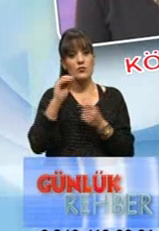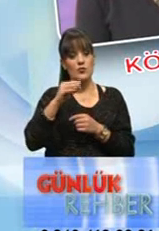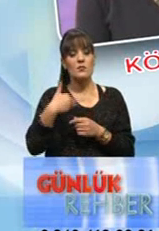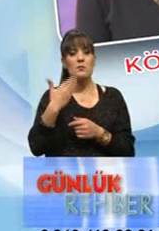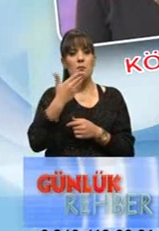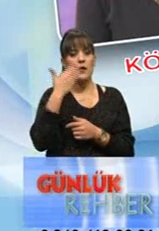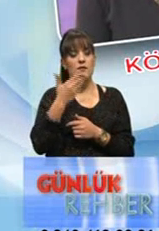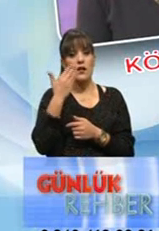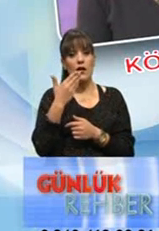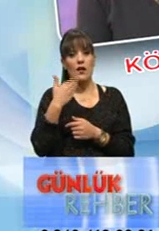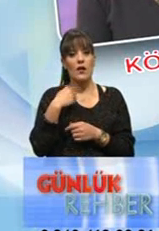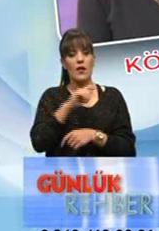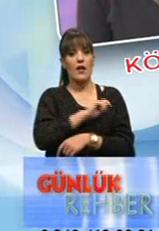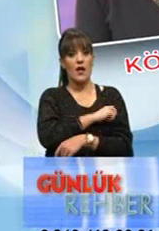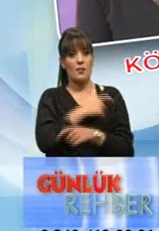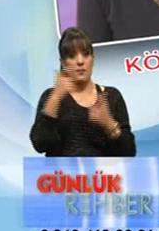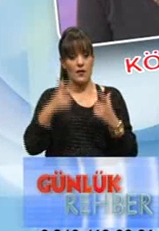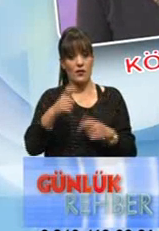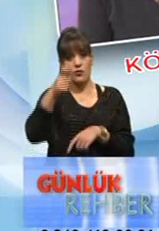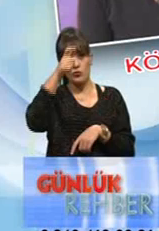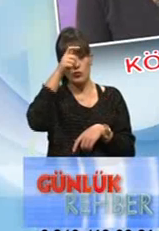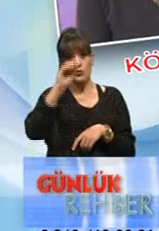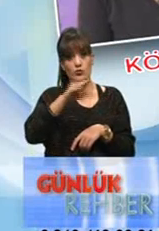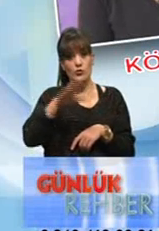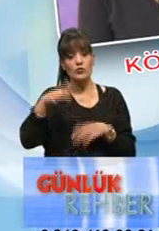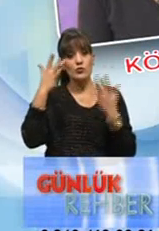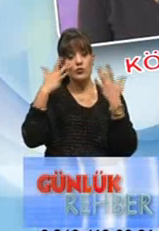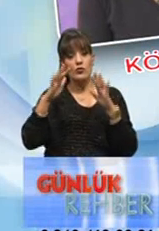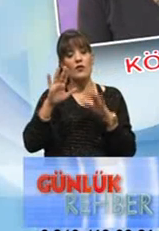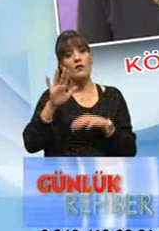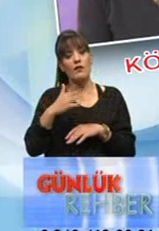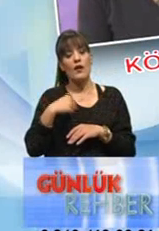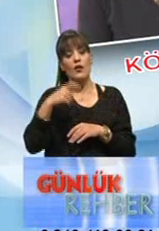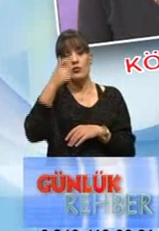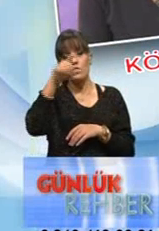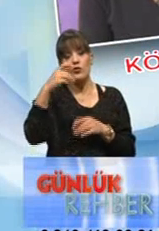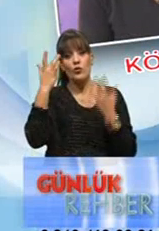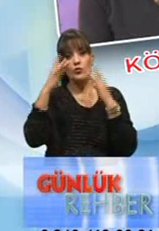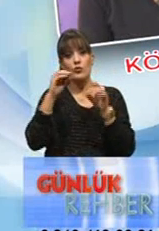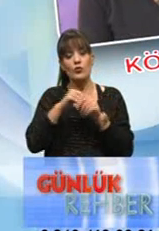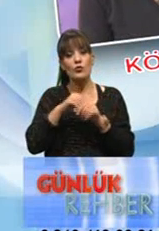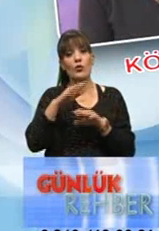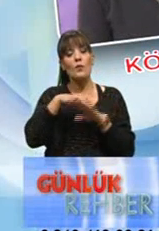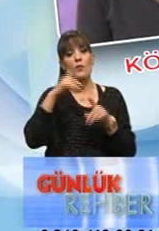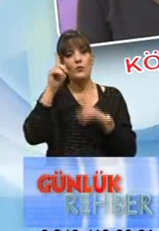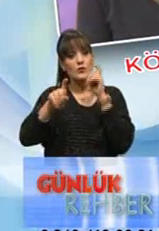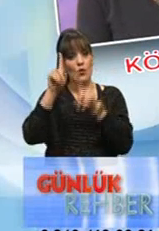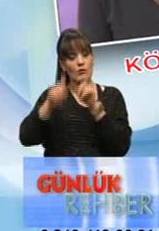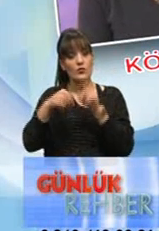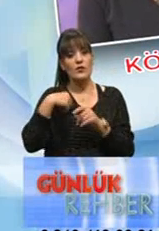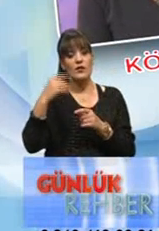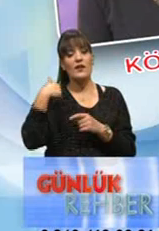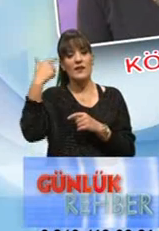programımıza. Mesela Almanyalı Türk çocukların kültürlerinden veya Türkiye kültüründen bulmacalar soruyoruz.